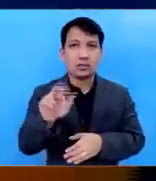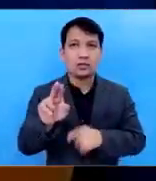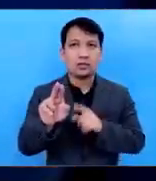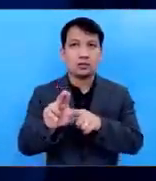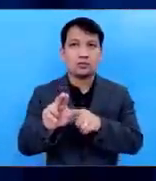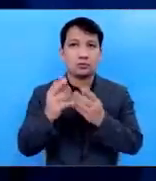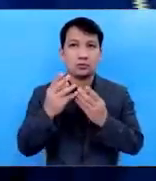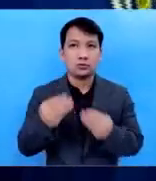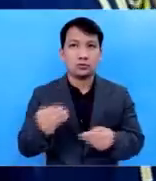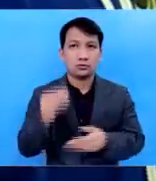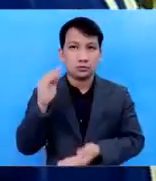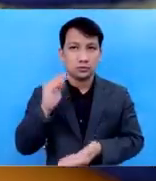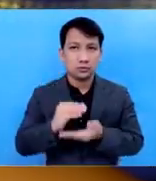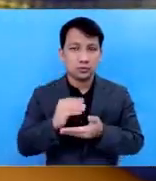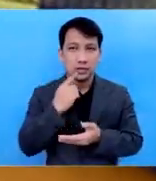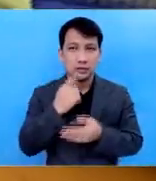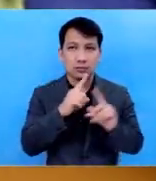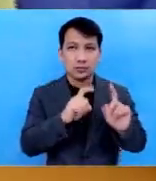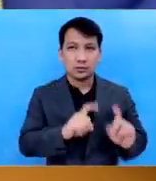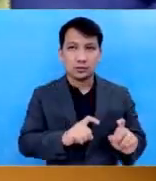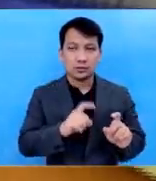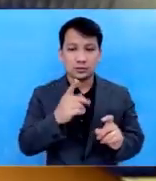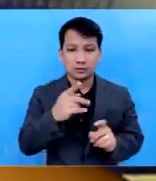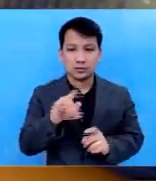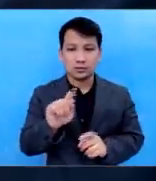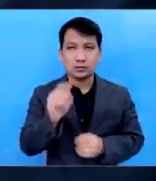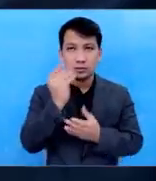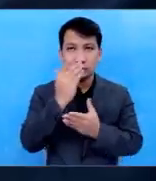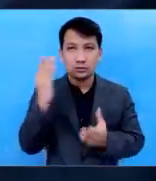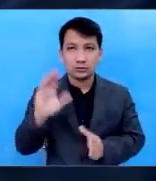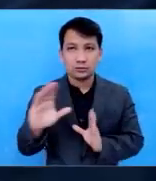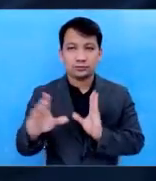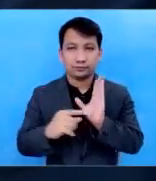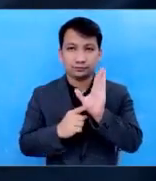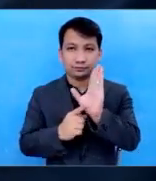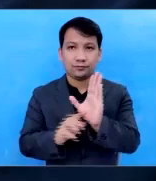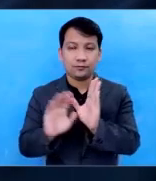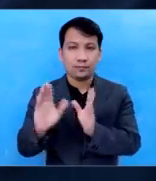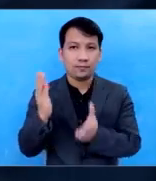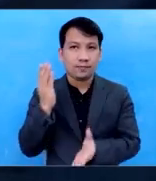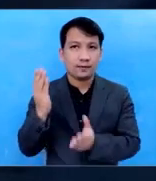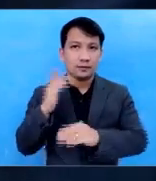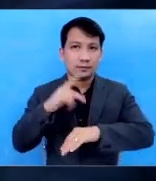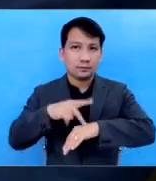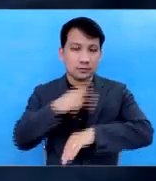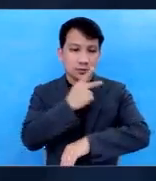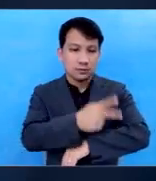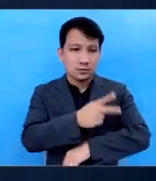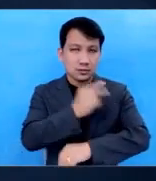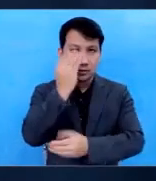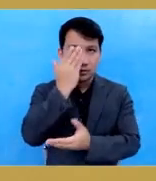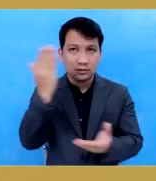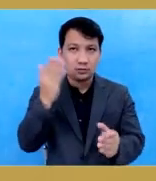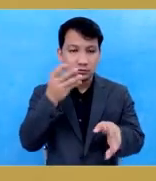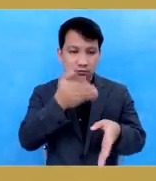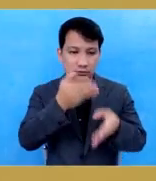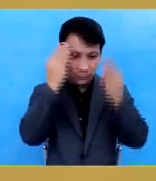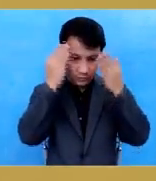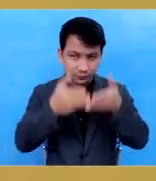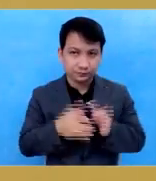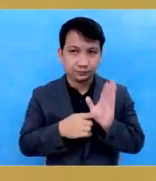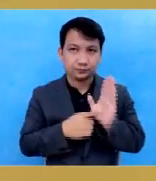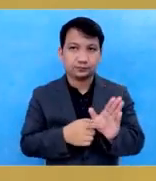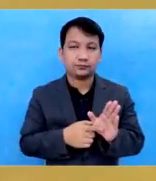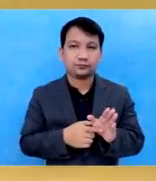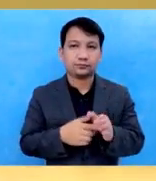ng supply ng dengue test kits. Malaking bagay daw ito para agad matukoy ang mga pasyenteng nangangailangan ng atensyong medikal.